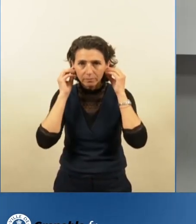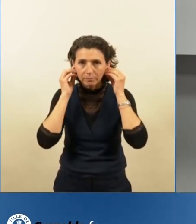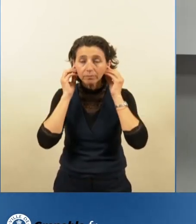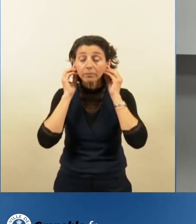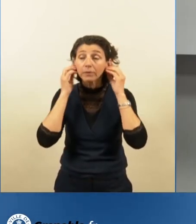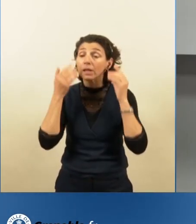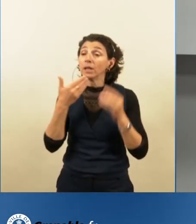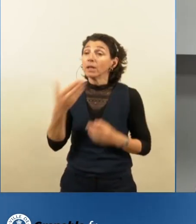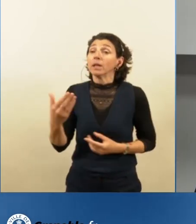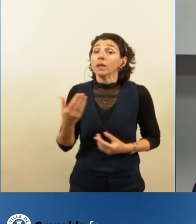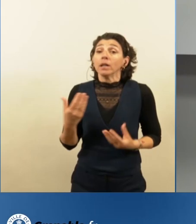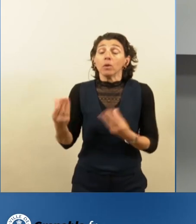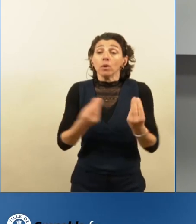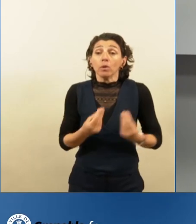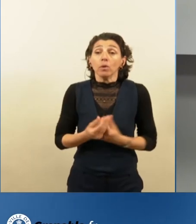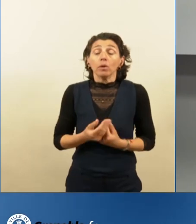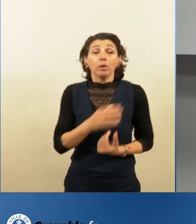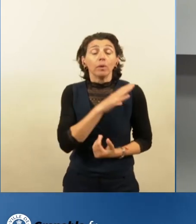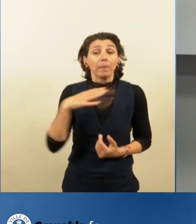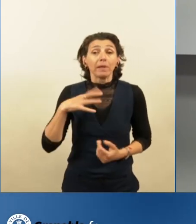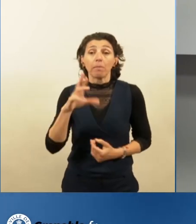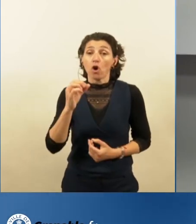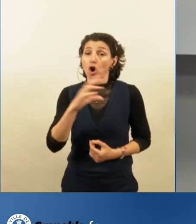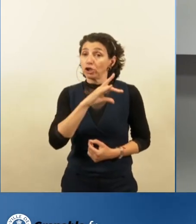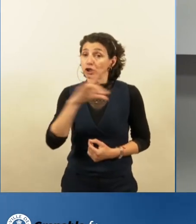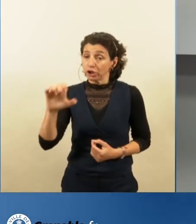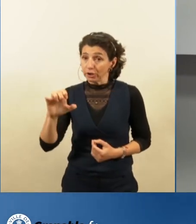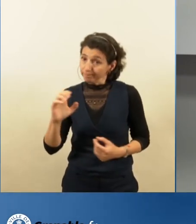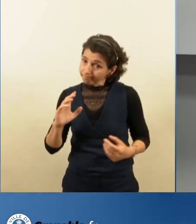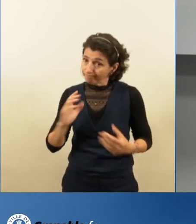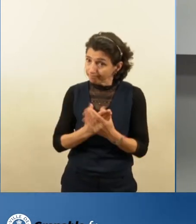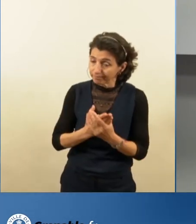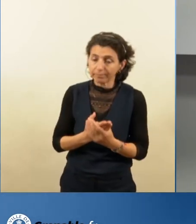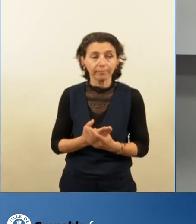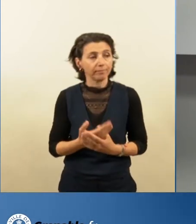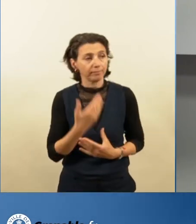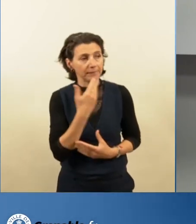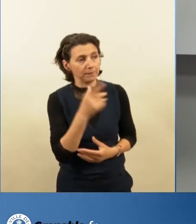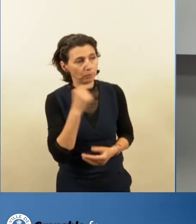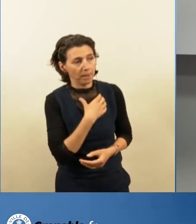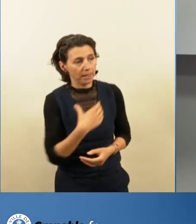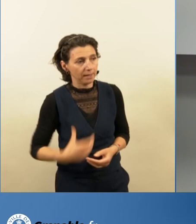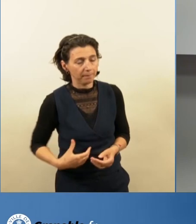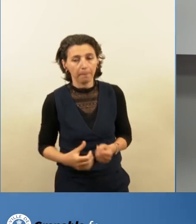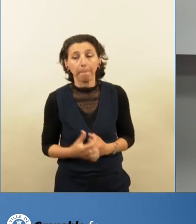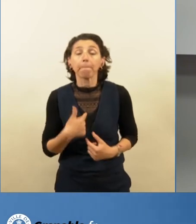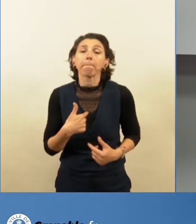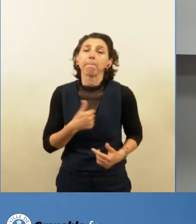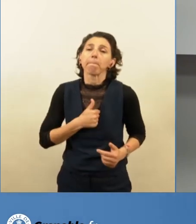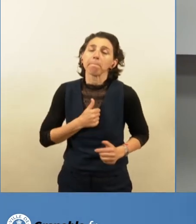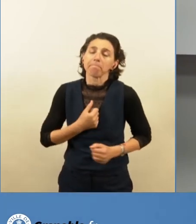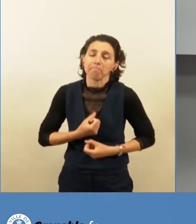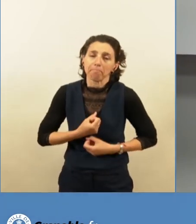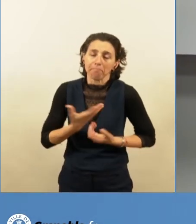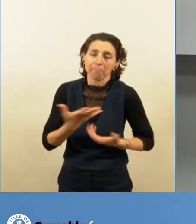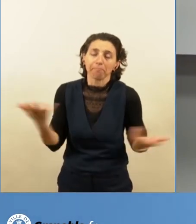merci beaucoup madame roche une intervention merci Monsieur le Maire alors personnellement je trouve que l'histoire de